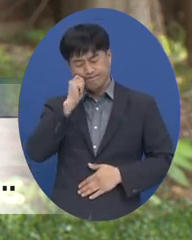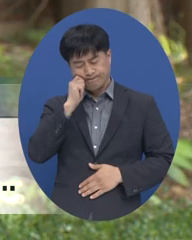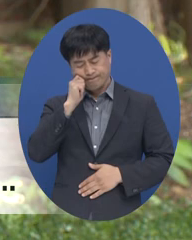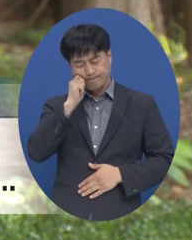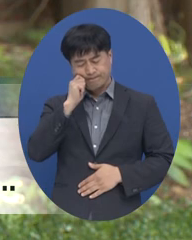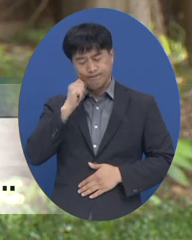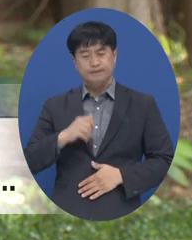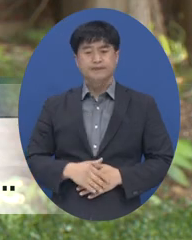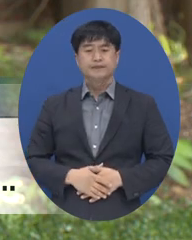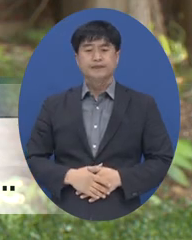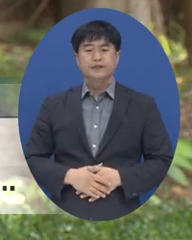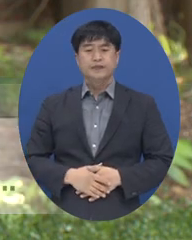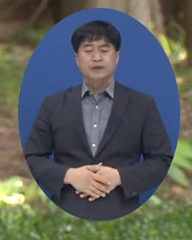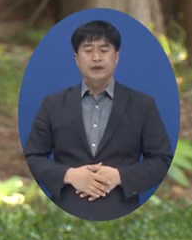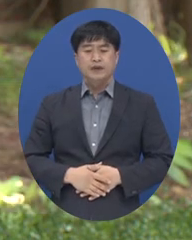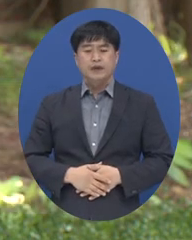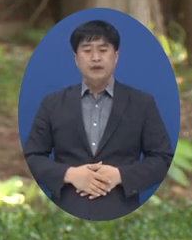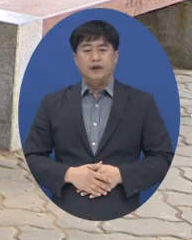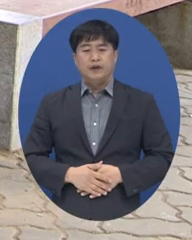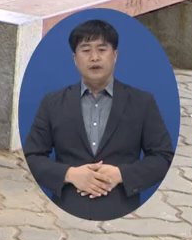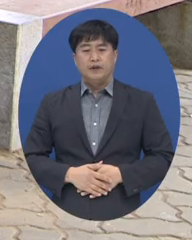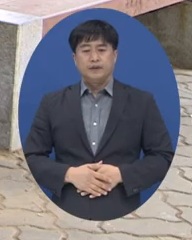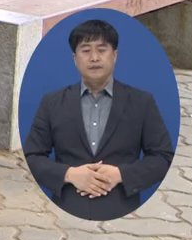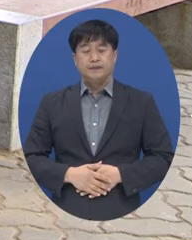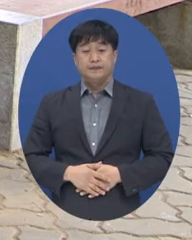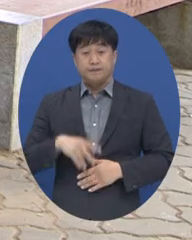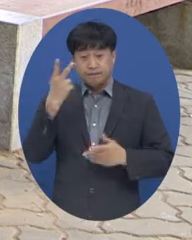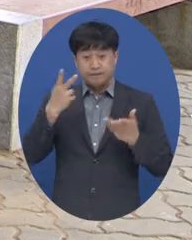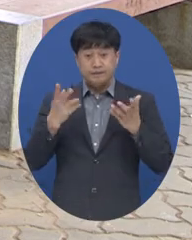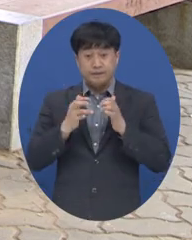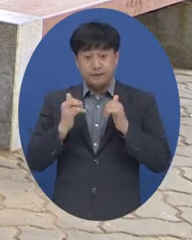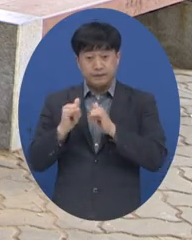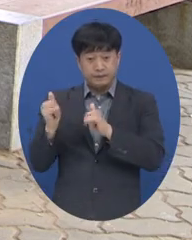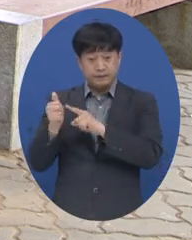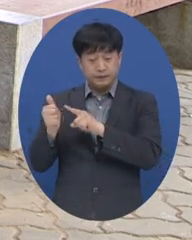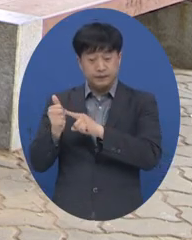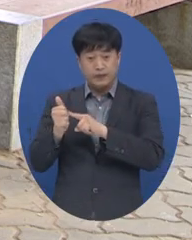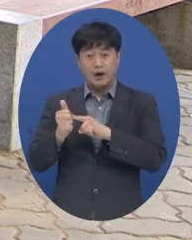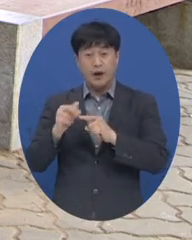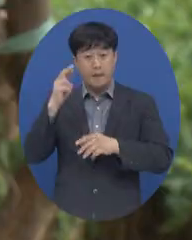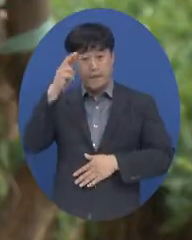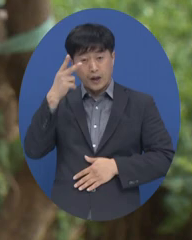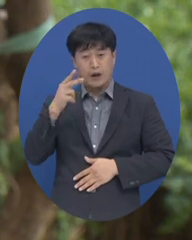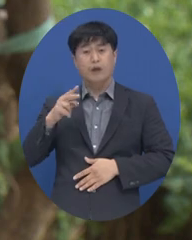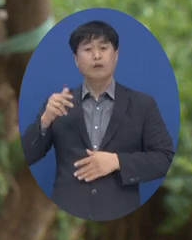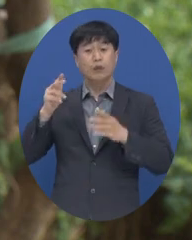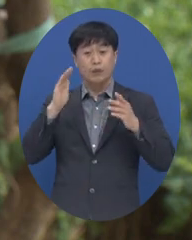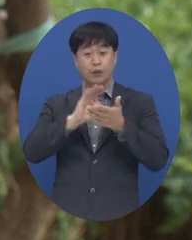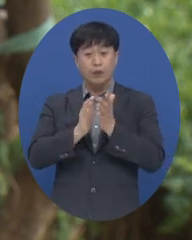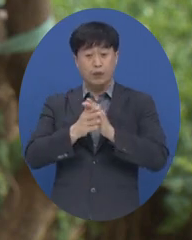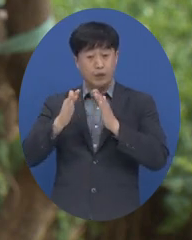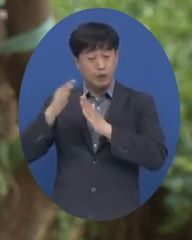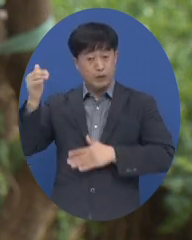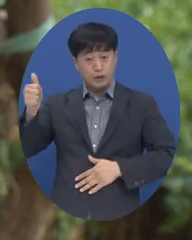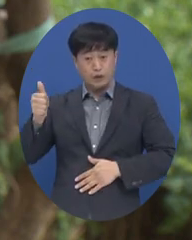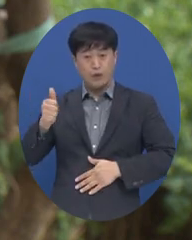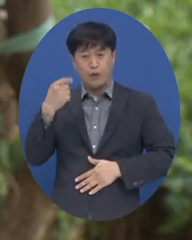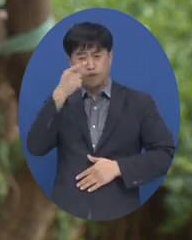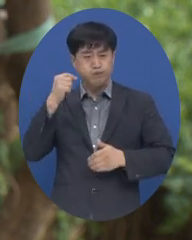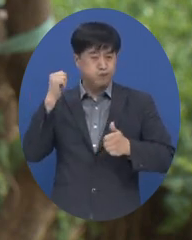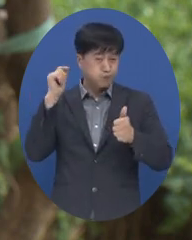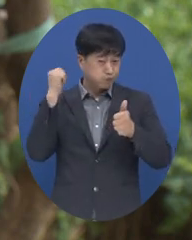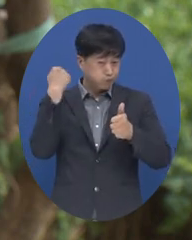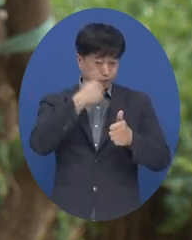잠의 안 얻으라고 없고 낫잖아요 경비원 정 씨는 박 원장이 얼굴과 어깨를 때리고 밀치는 등 폭행했다 고